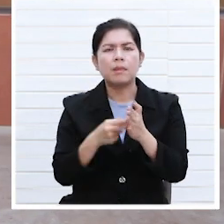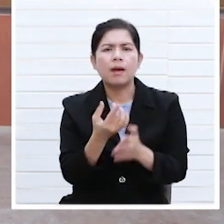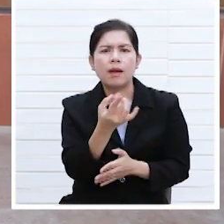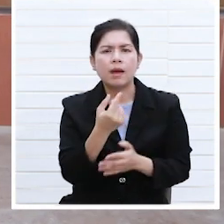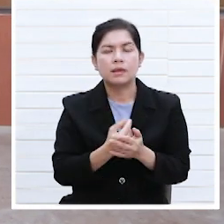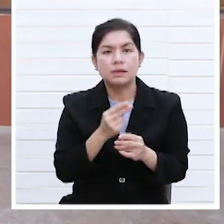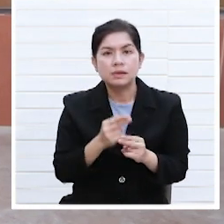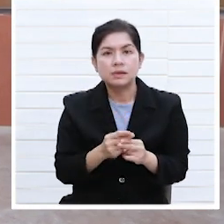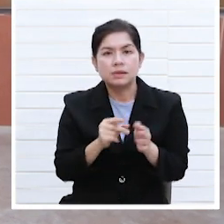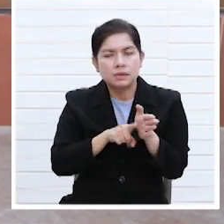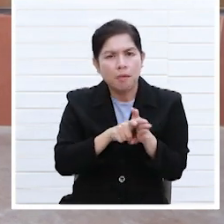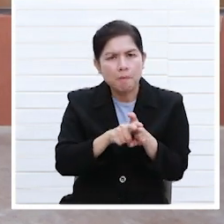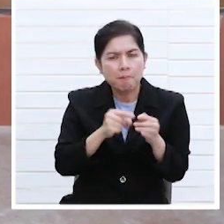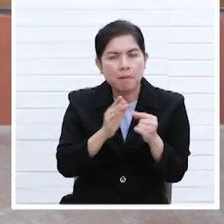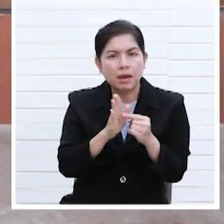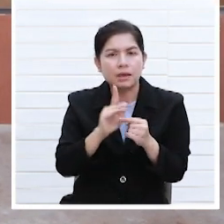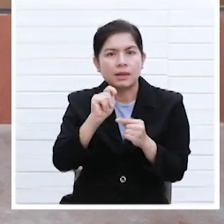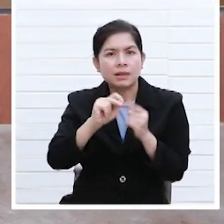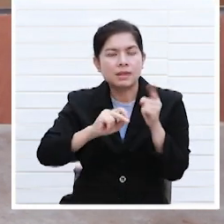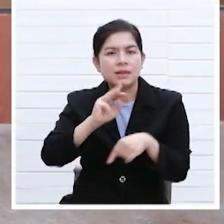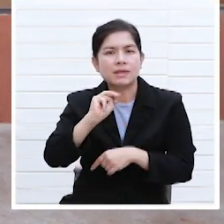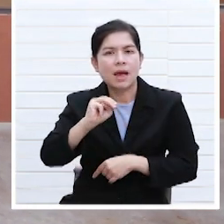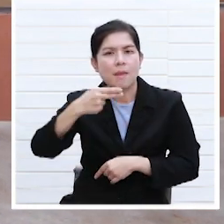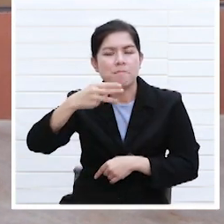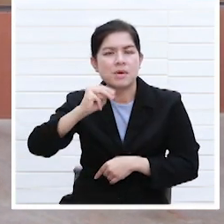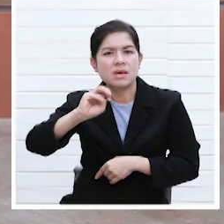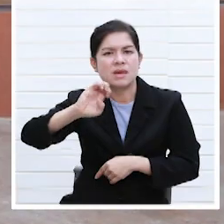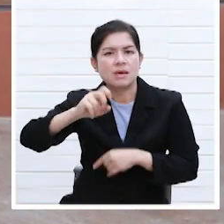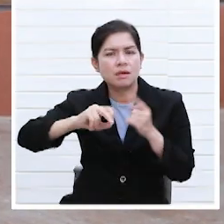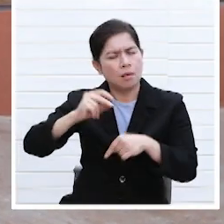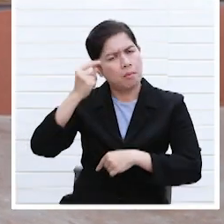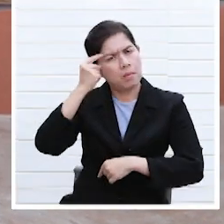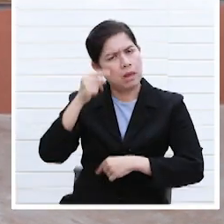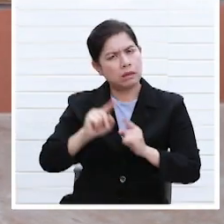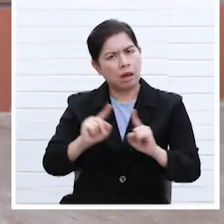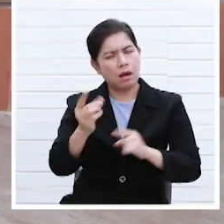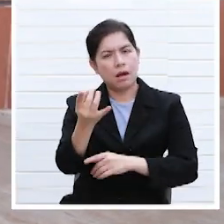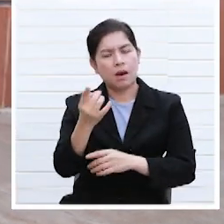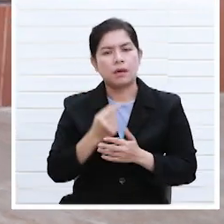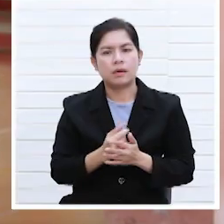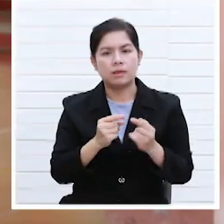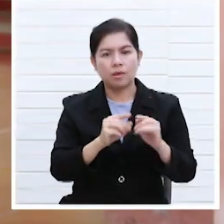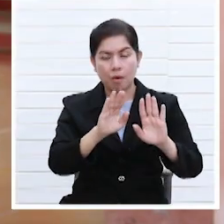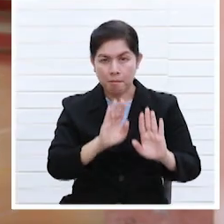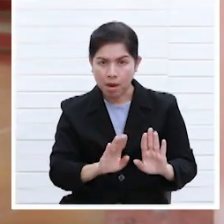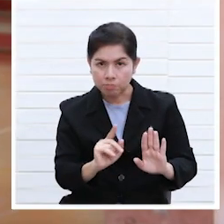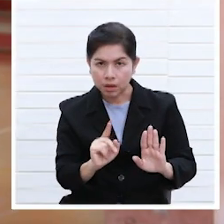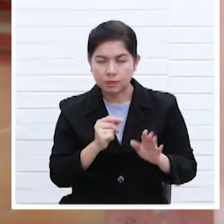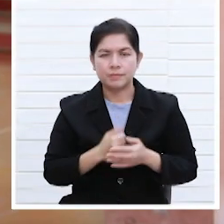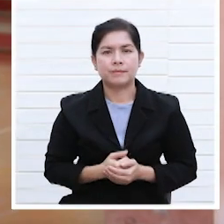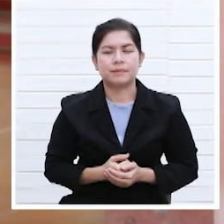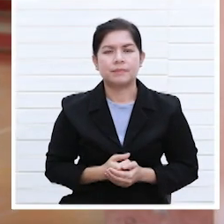แต้มมี หมายแต้มมีนะฮะมันแตกต่างกันยังไงกับสมัยเมื่อก่อนผมจะได้ยินแต่โอ้โหผ้าไหมมัดหมี่อะไรอย่างเงี้ยฮะ ก็เด่นของเ